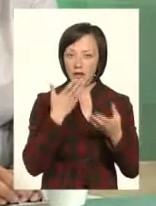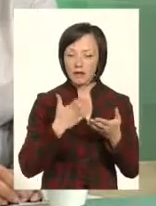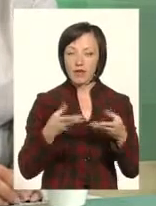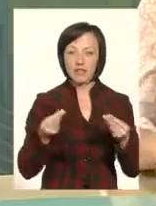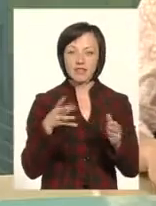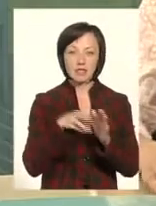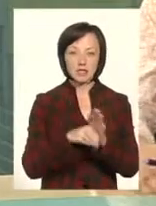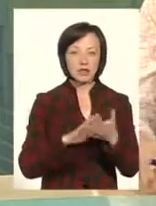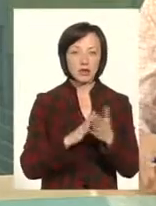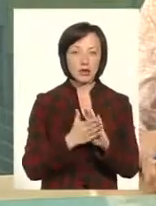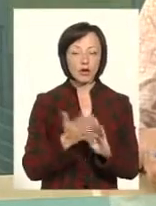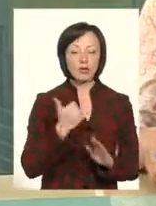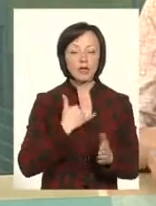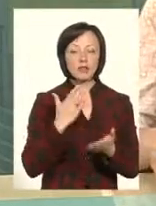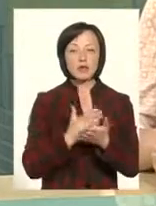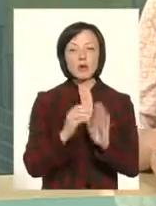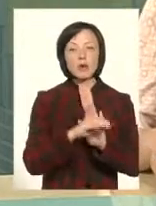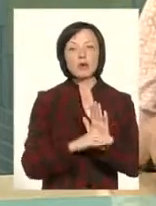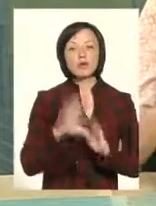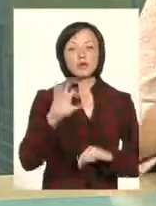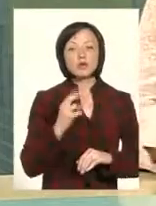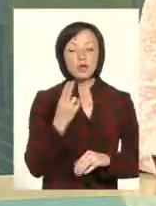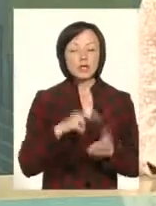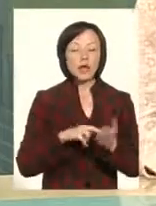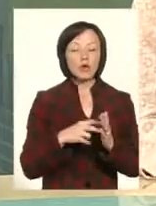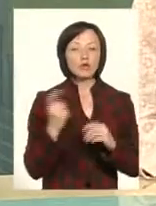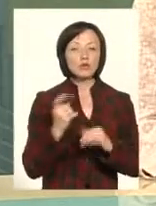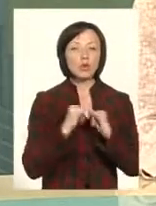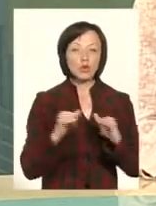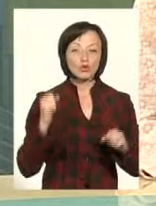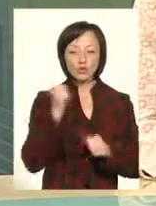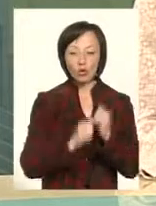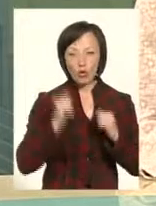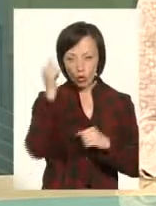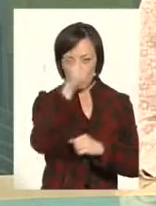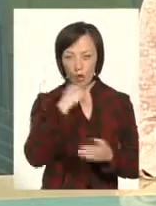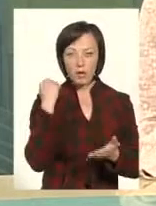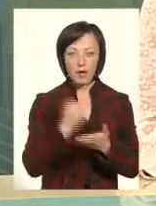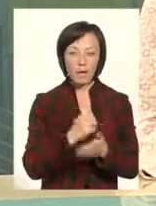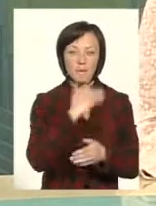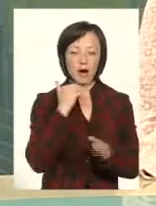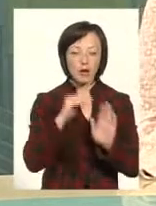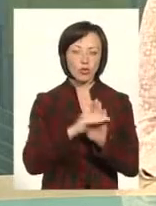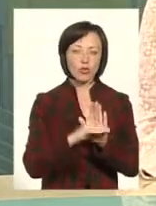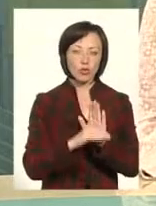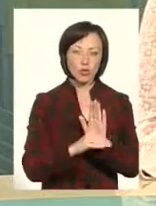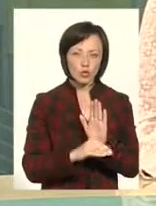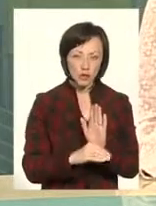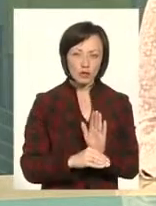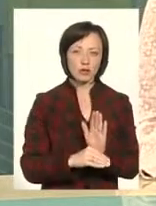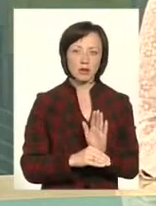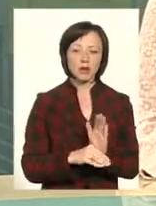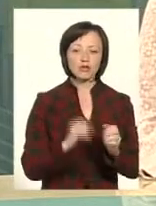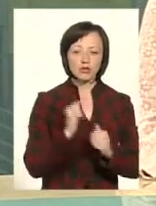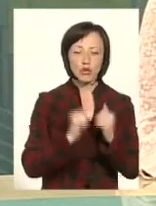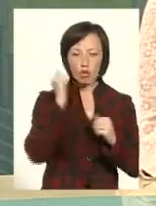клімат. У нас є програма соціально-економічного розвитку. Вона з року в рік приймається. Дуже багато пунктів в ній, ну, номінально переходять з